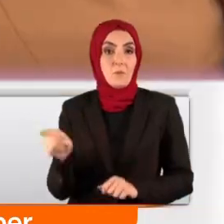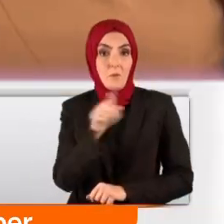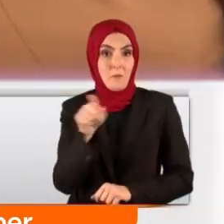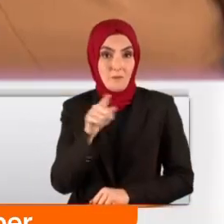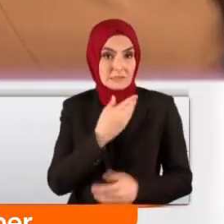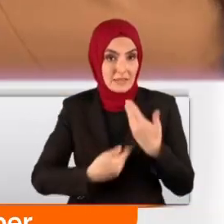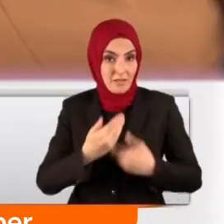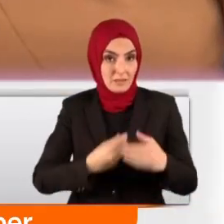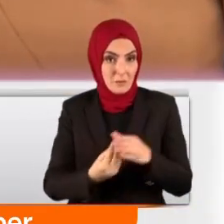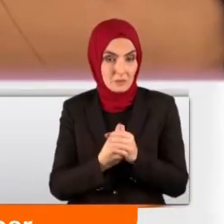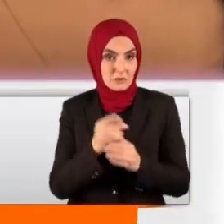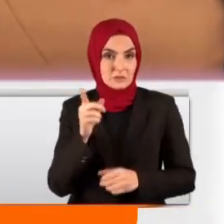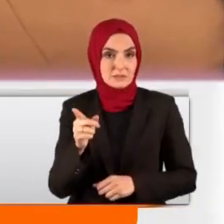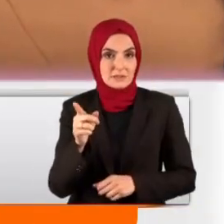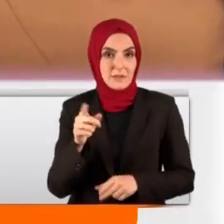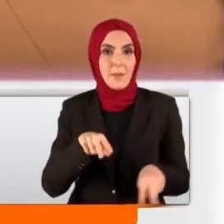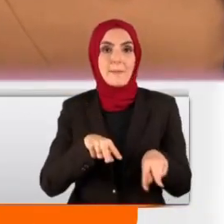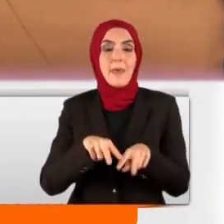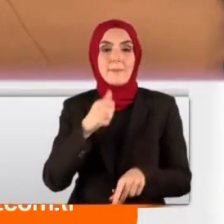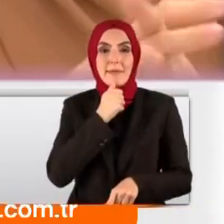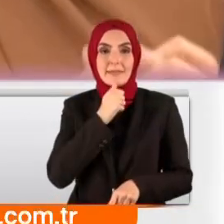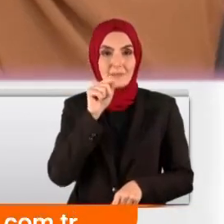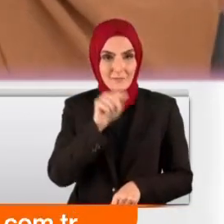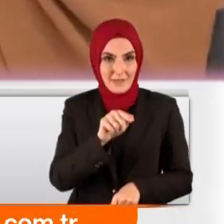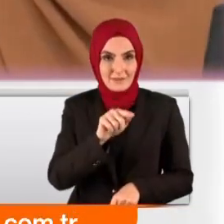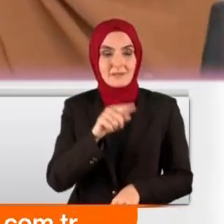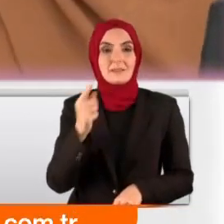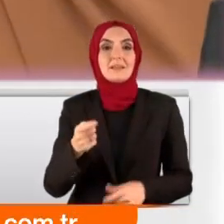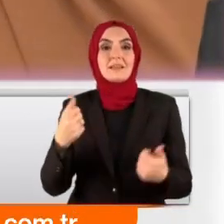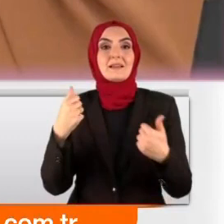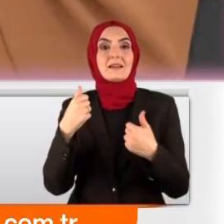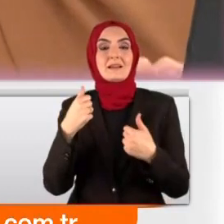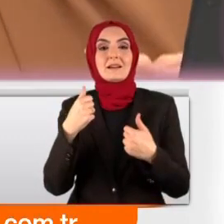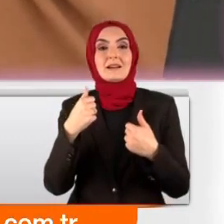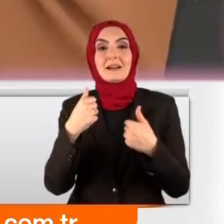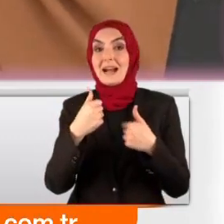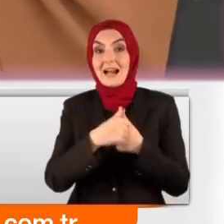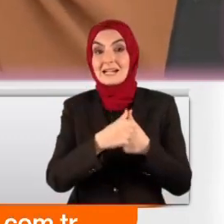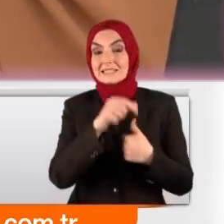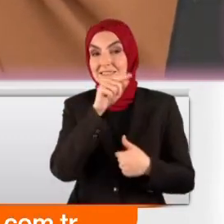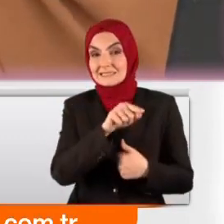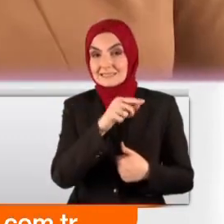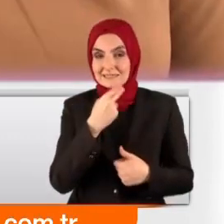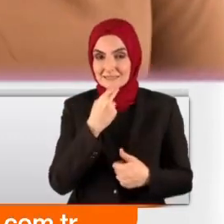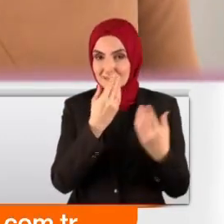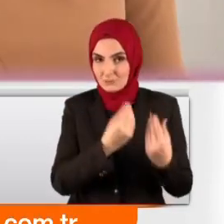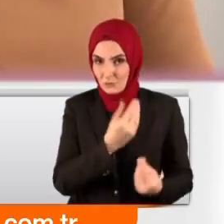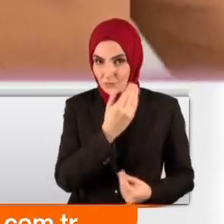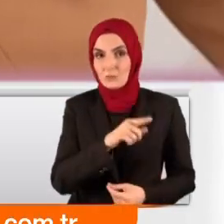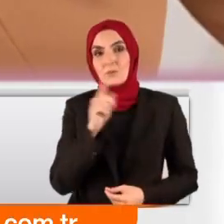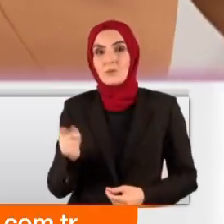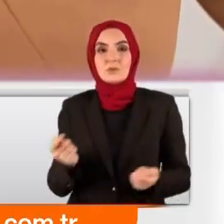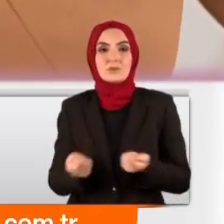Evet. Mehmet Zeyrek karısı ve yanında çalışan elemanının kumpasına kurban gittiğini iddia ederek başvurdu programa. Mehmet